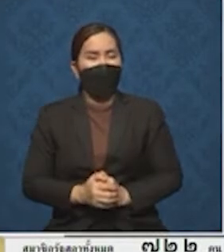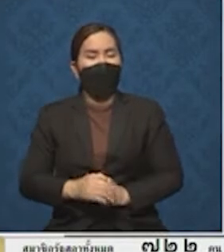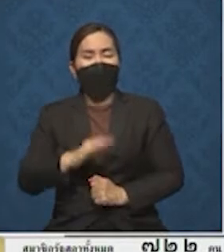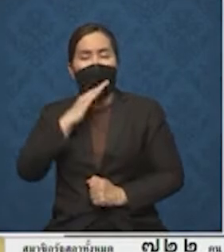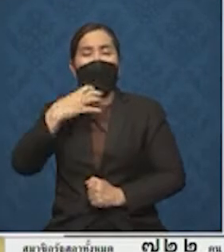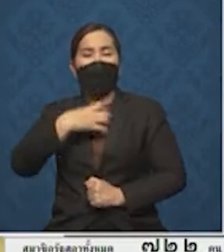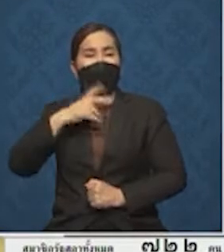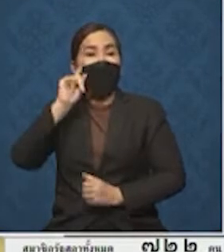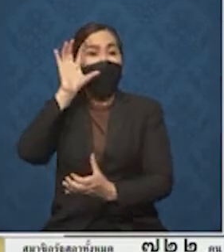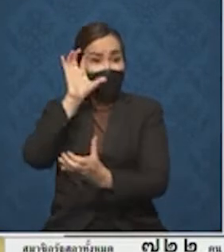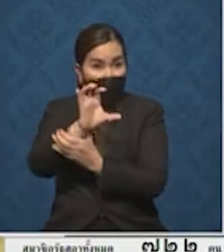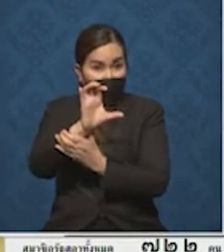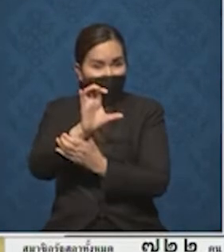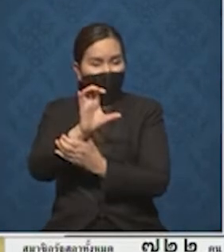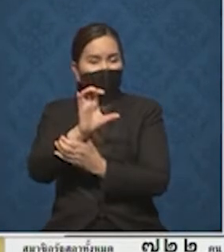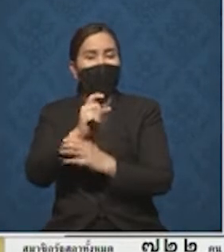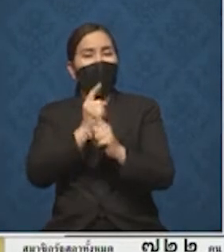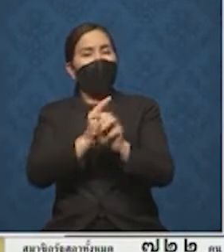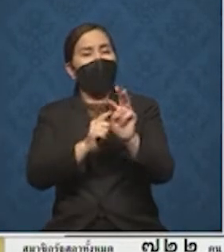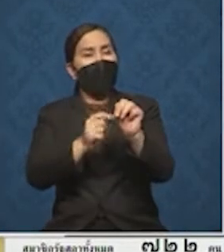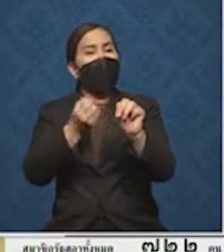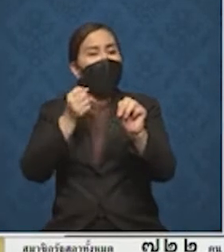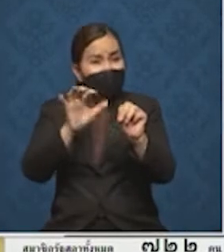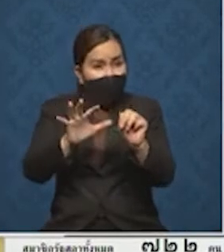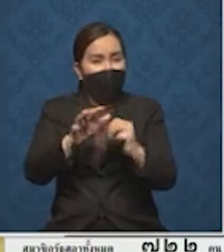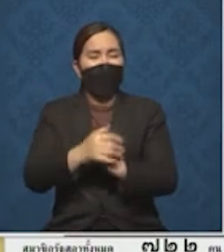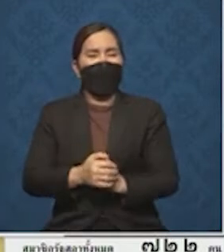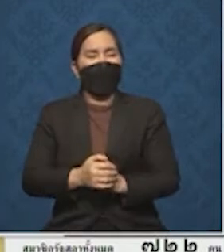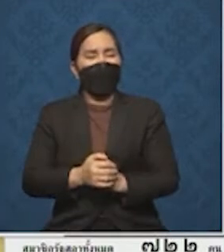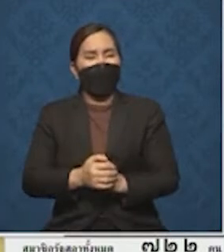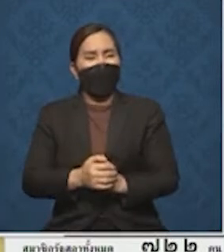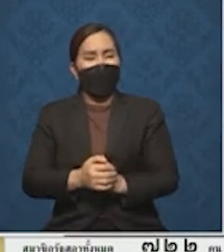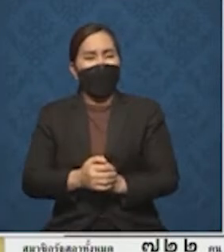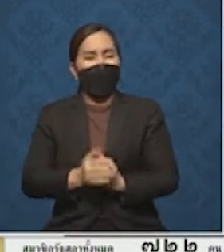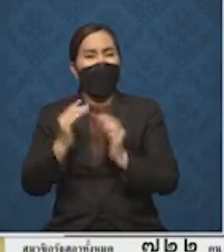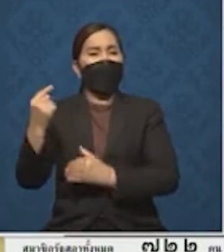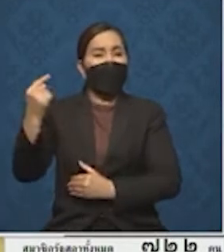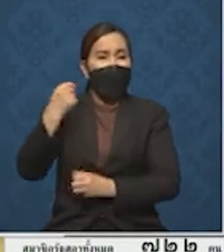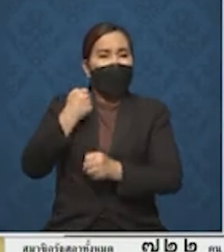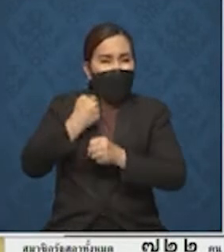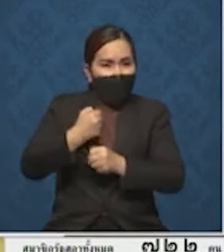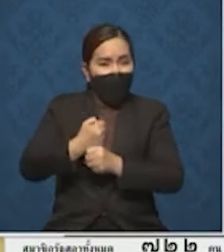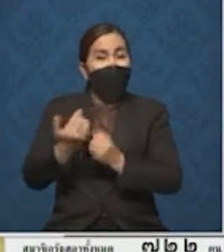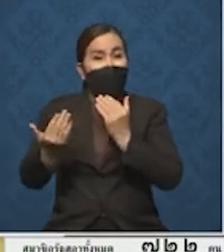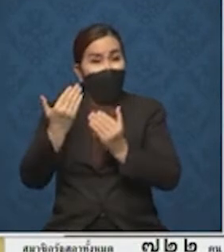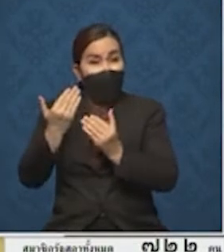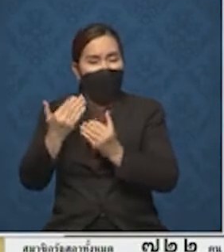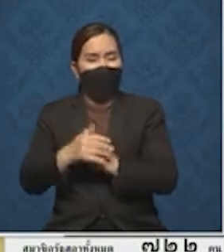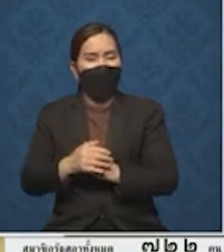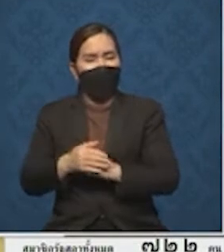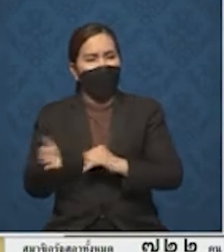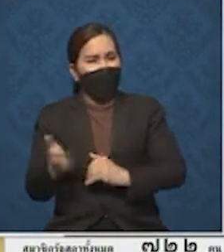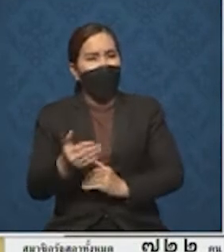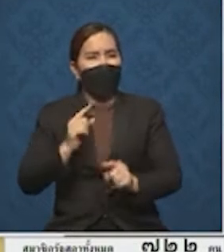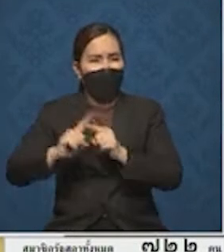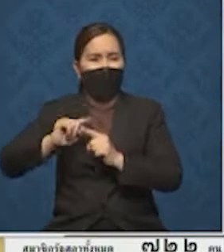บัครับในมาต่า 15 ก็ดีคือจะต้องไม่มเรื่องการครอบงำเดียผมจะอ่านสันดหนกนะ เพ